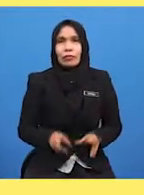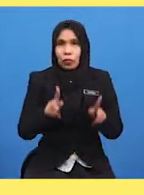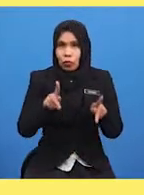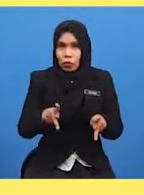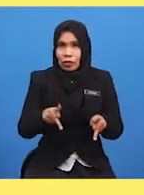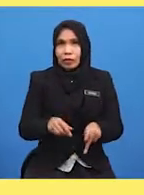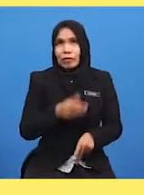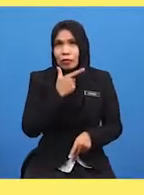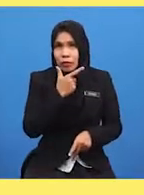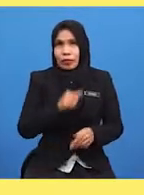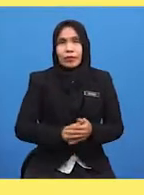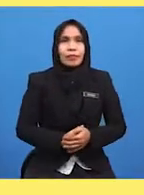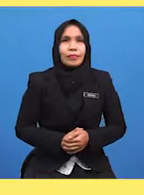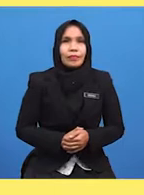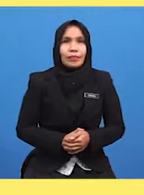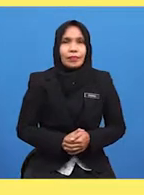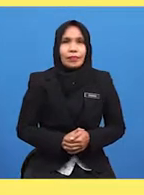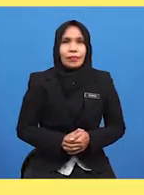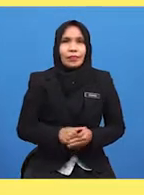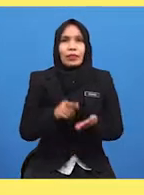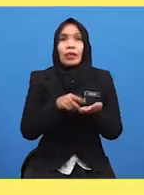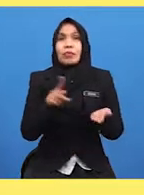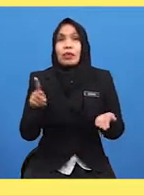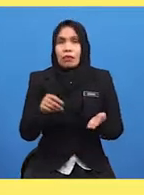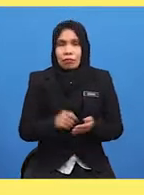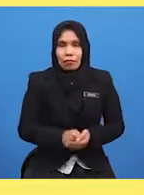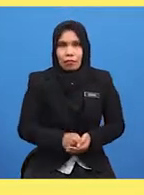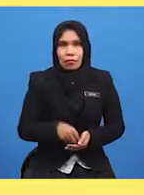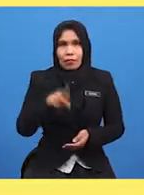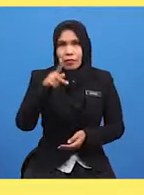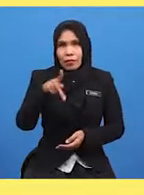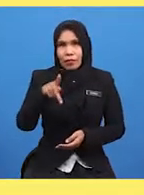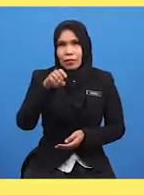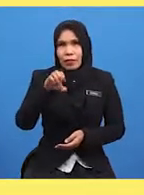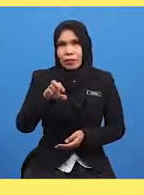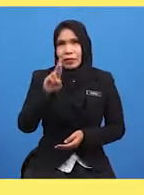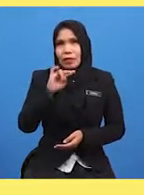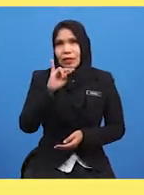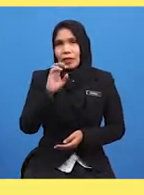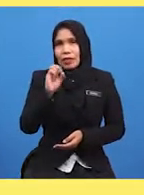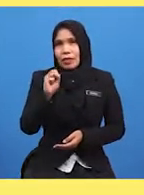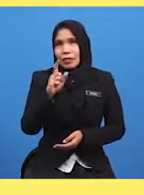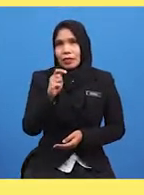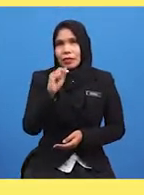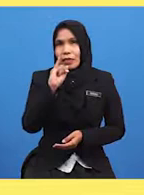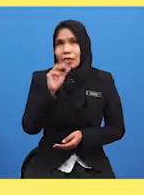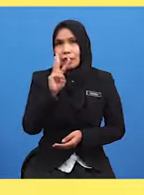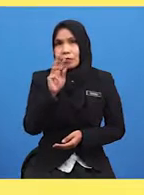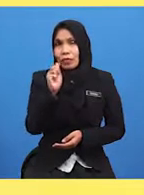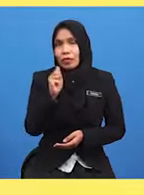agaknya Apakah peristiwa yang berlaku di negeri sembilan sehingga membuka peluang British